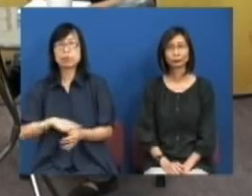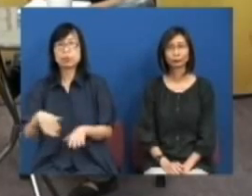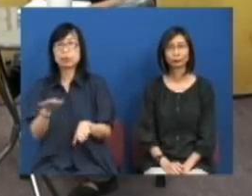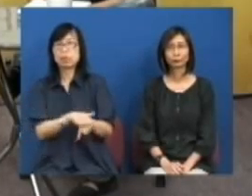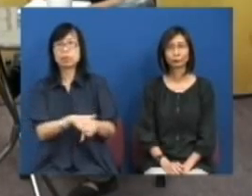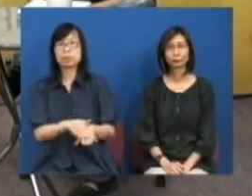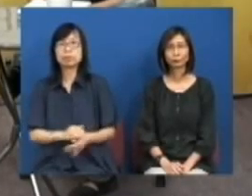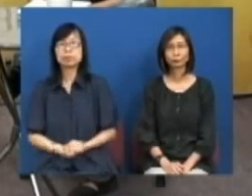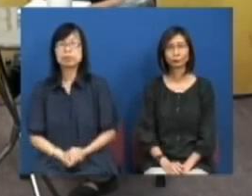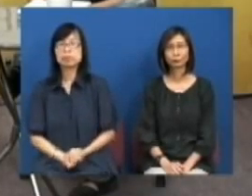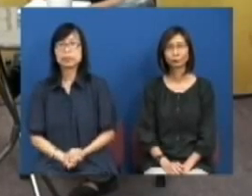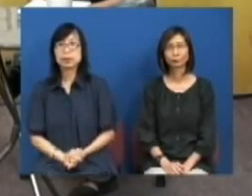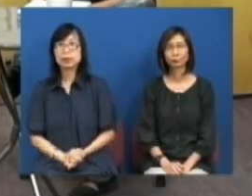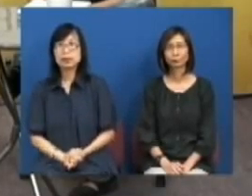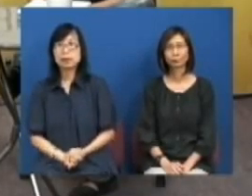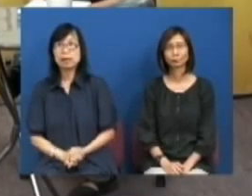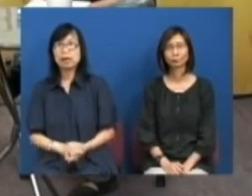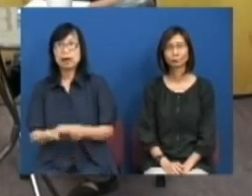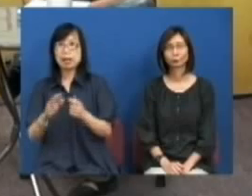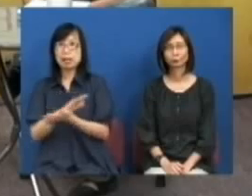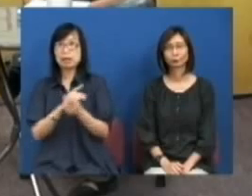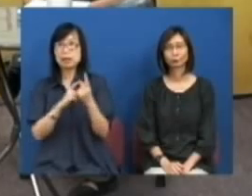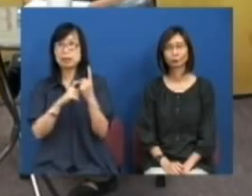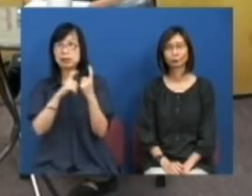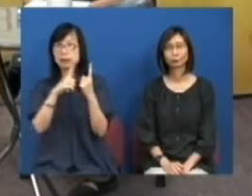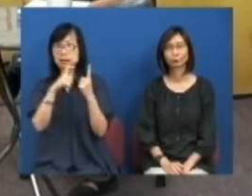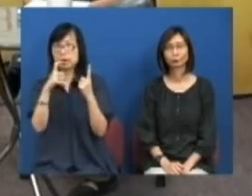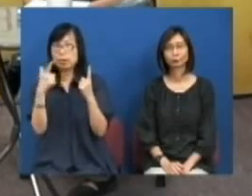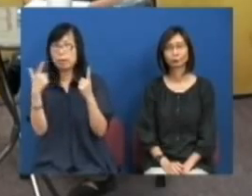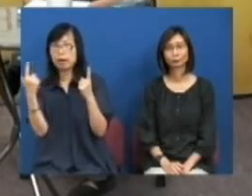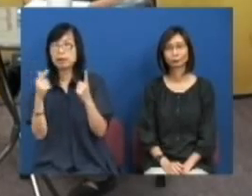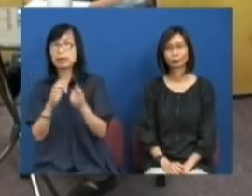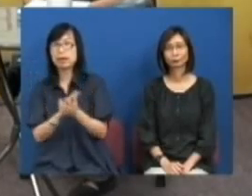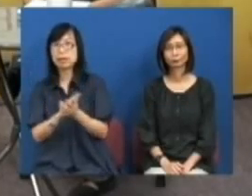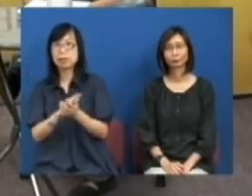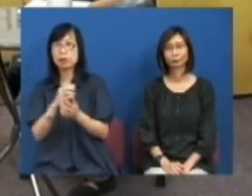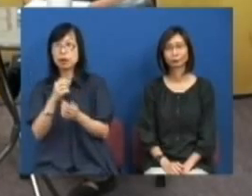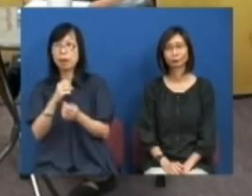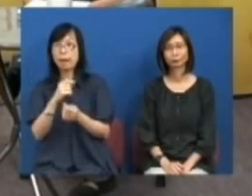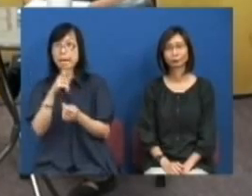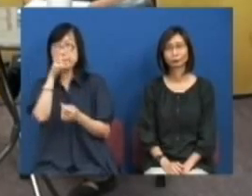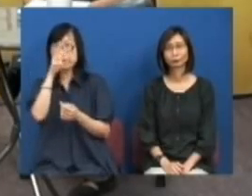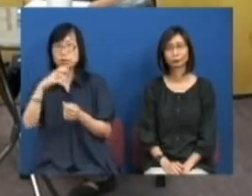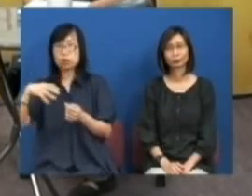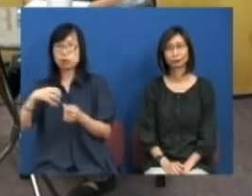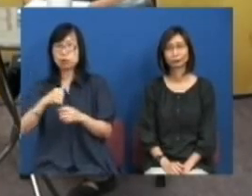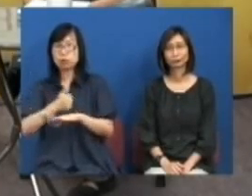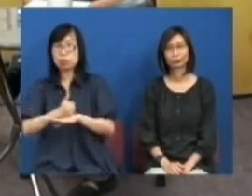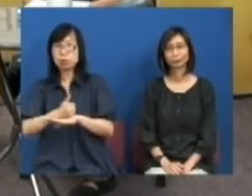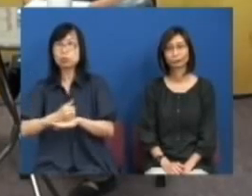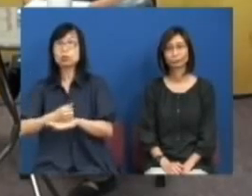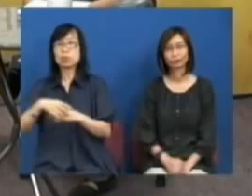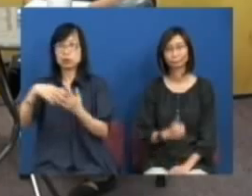佢留低咗之後咧，就喺1988年咧領導呢個全國民主聯盟咧就贏咗大選